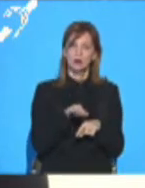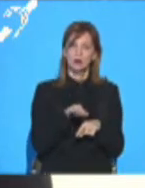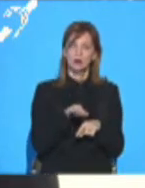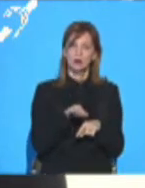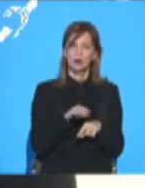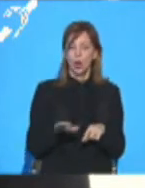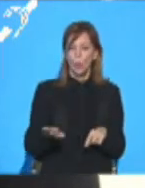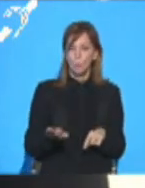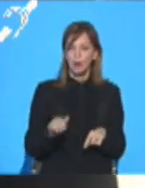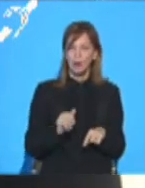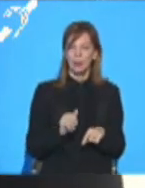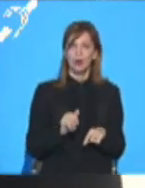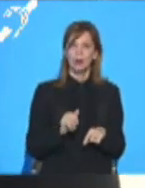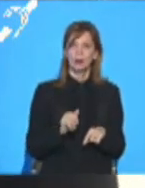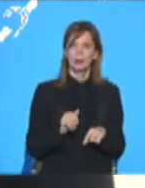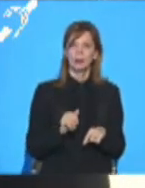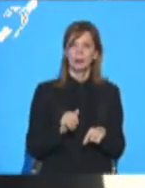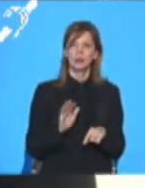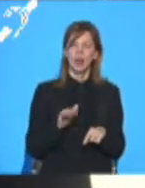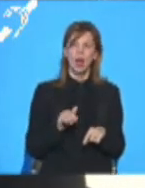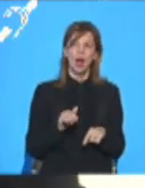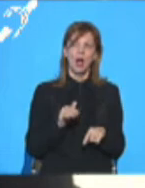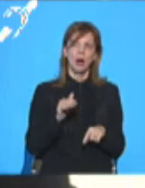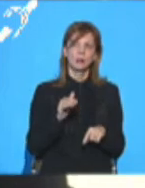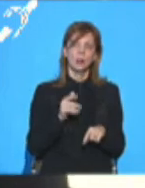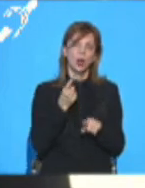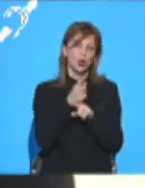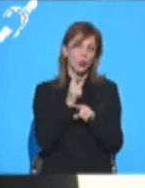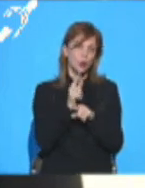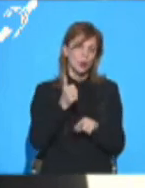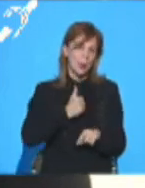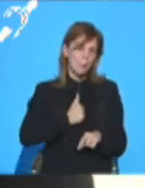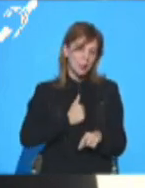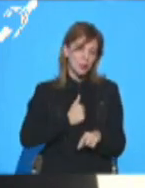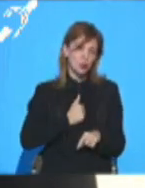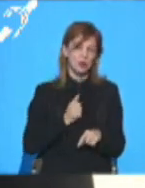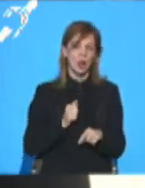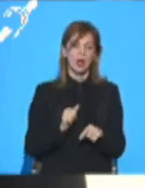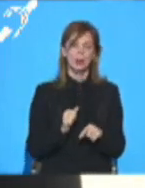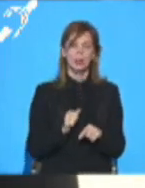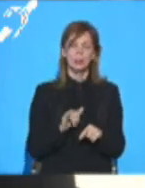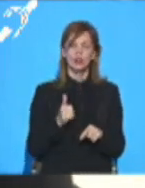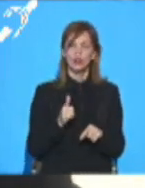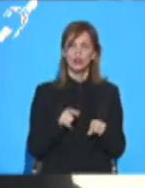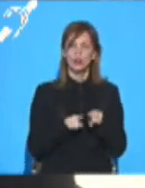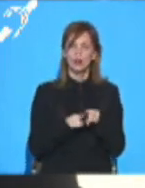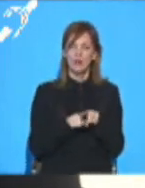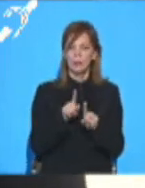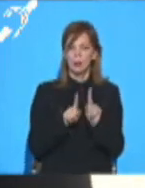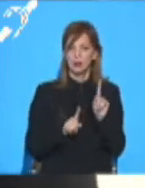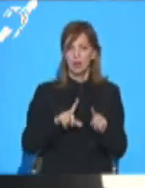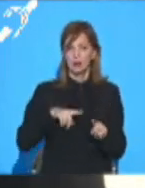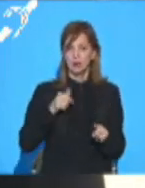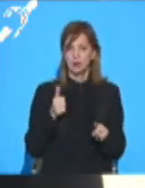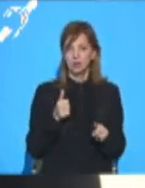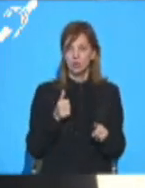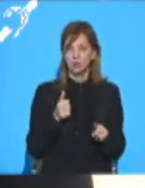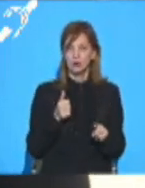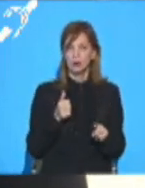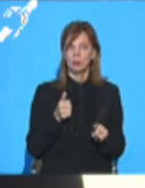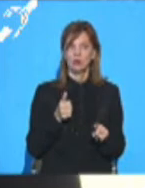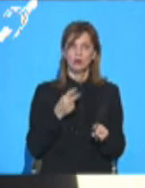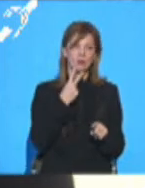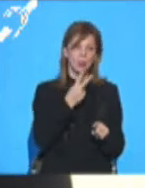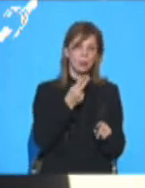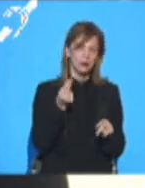copiilor dacă se află cu ei, astfel încât cei mici să nu se piardă în mulțime, iar în situația în care sunt martorii săvârșirii unor